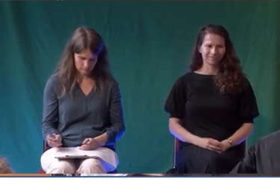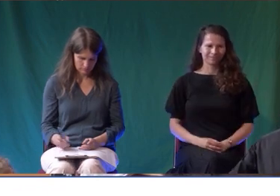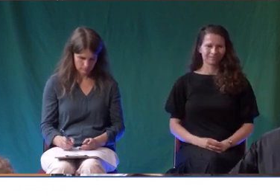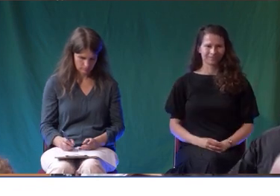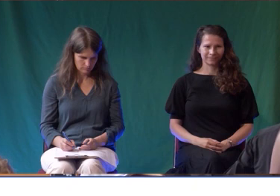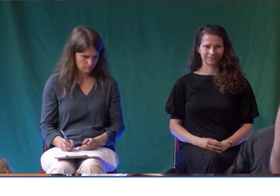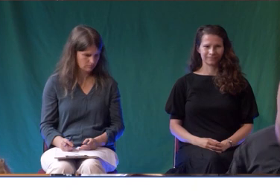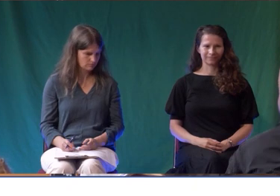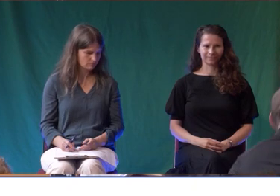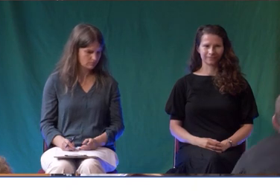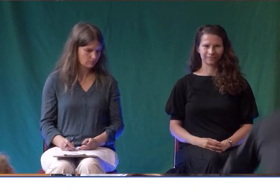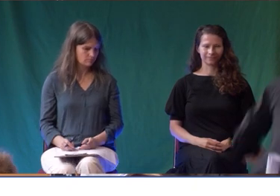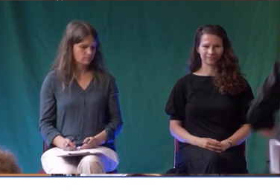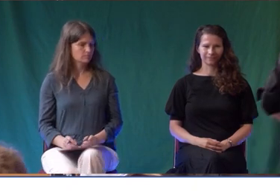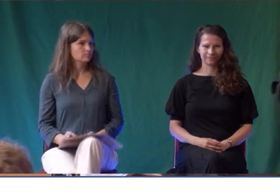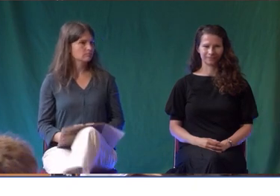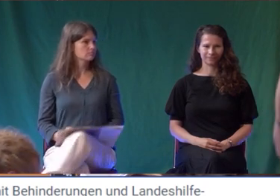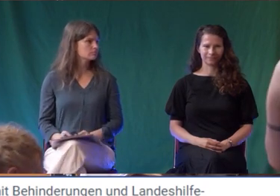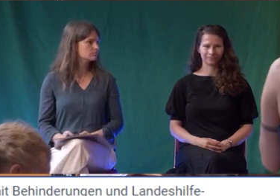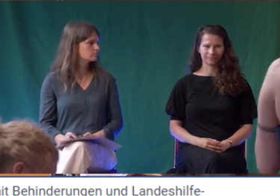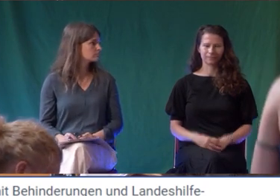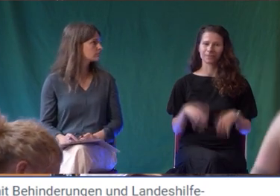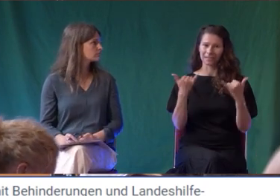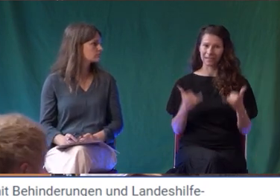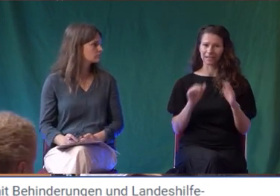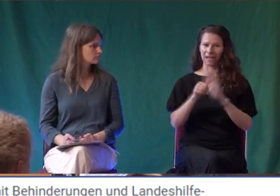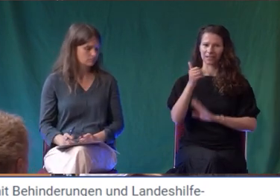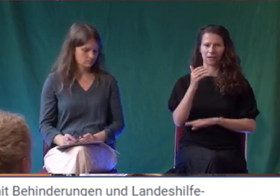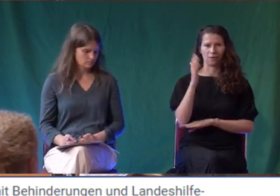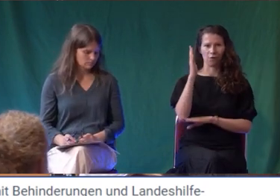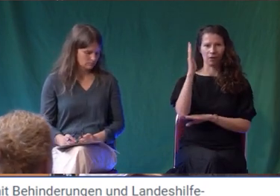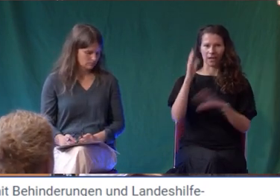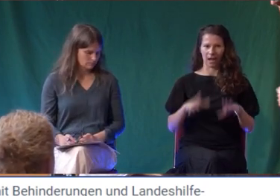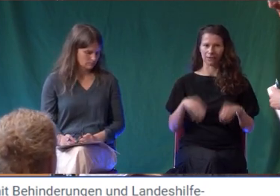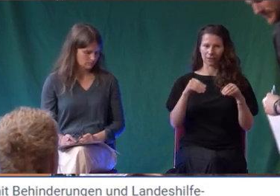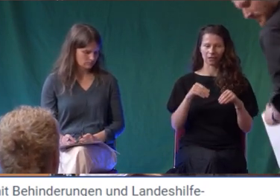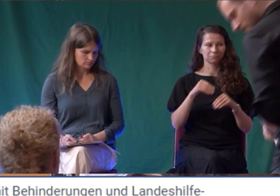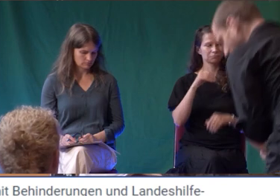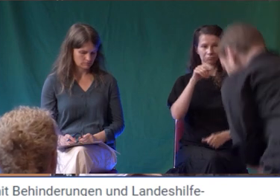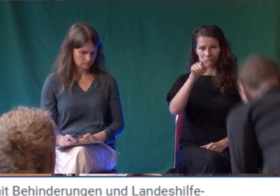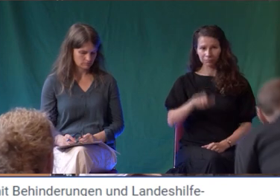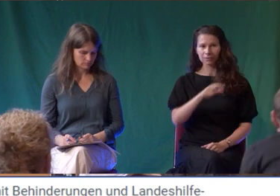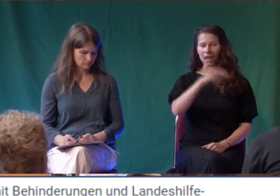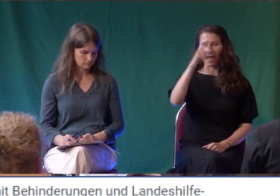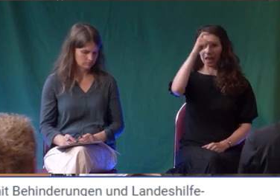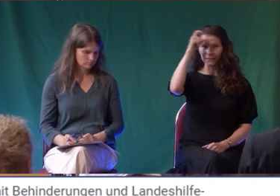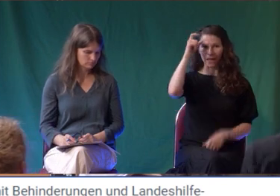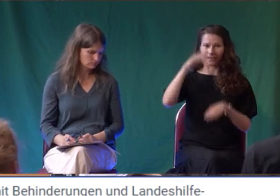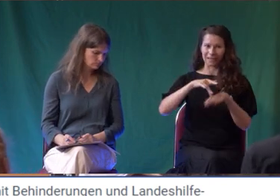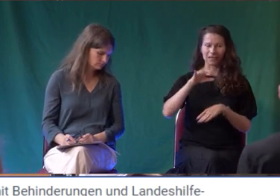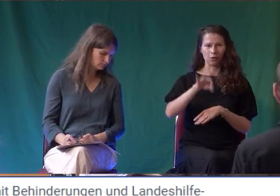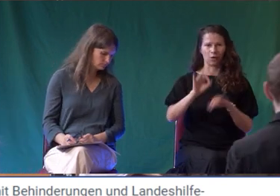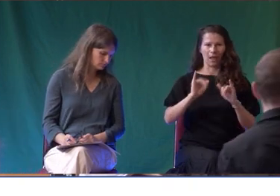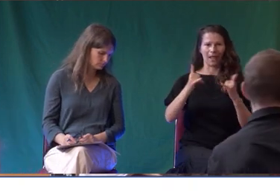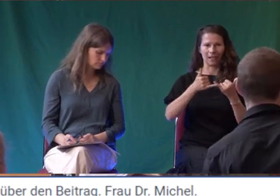jetzt beginnt der erste Vortrag von einer Experten für unterstützte Elternschaft